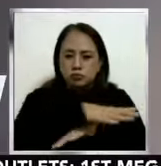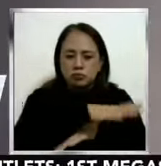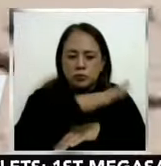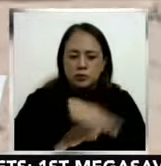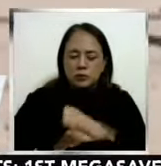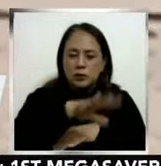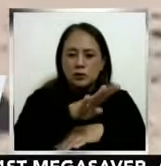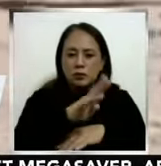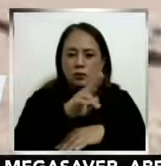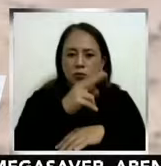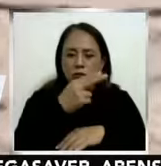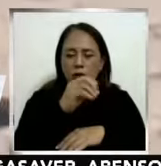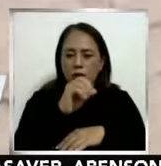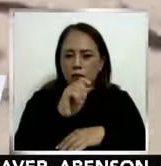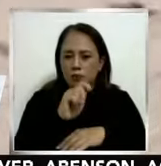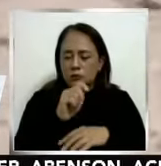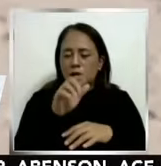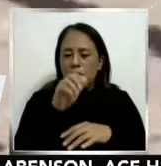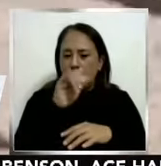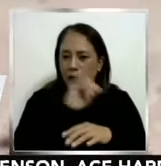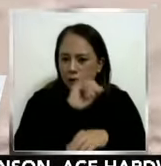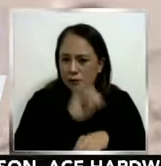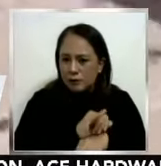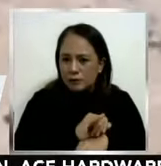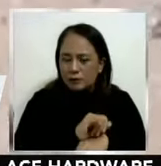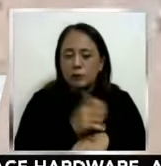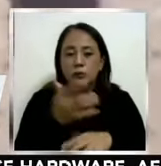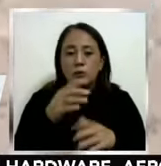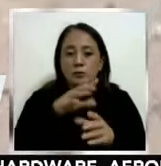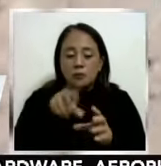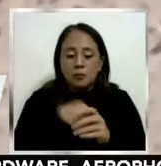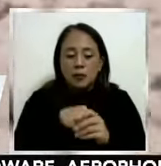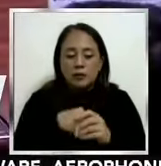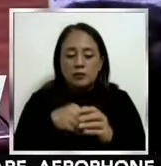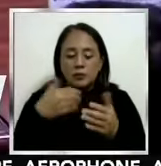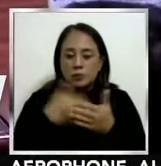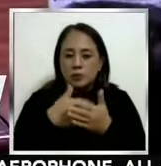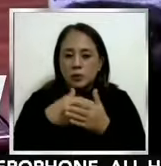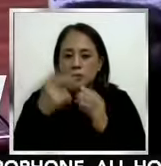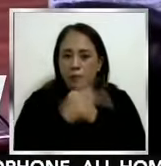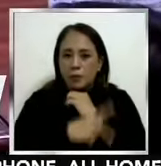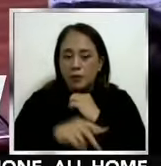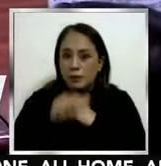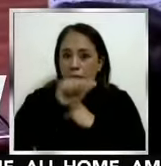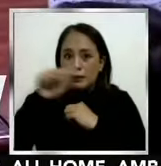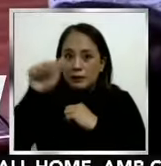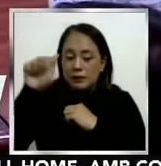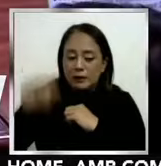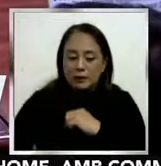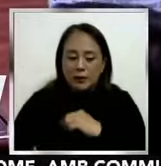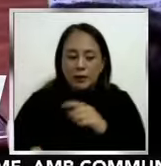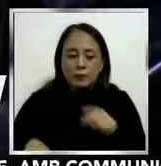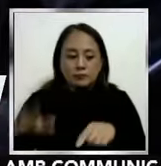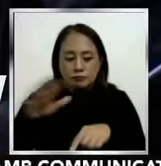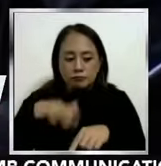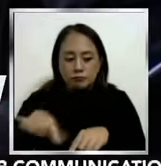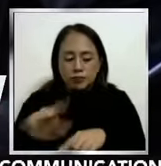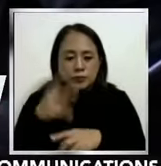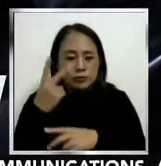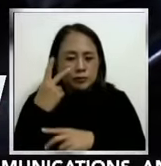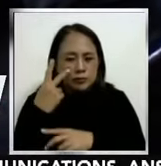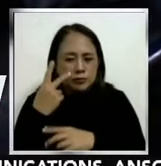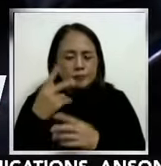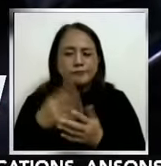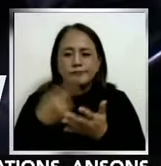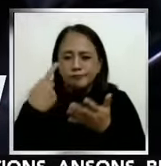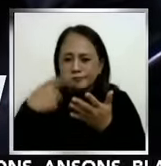Caluya at sa Mirara Island na sakop ng kalapit na probinsya ng Antique. Sa Senado, sinimula na ang investigasyon sa paglubog